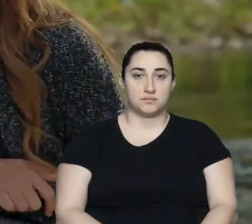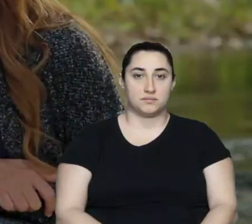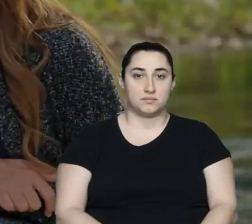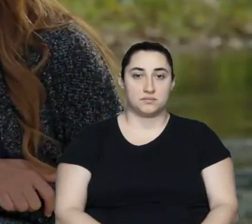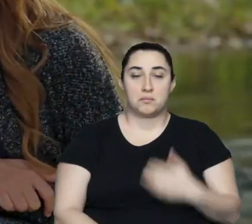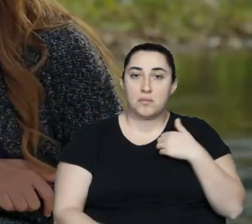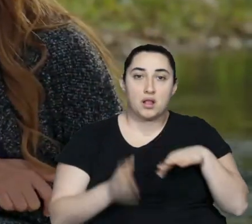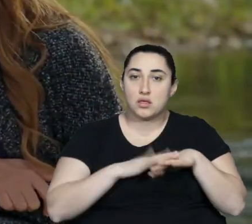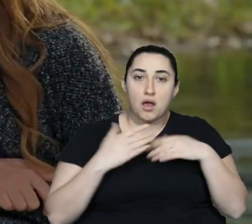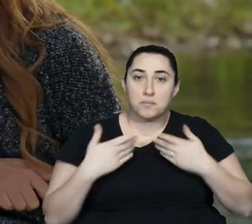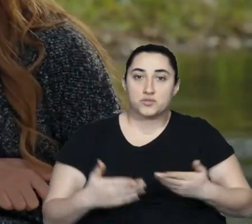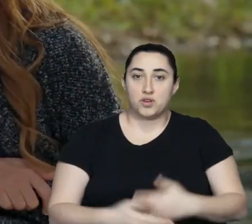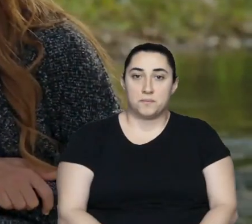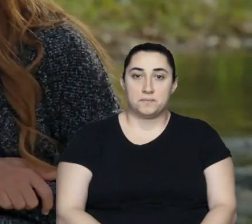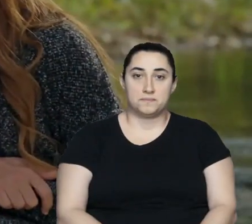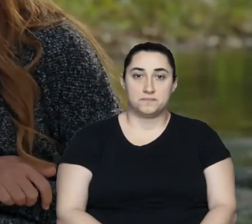Peki sen ne yapacaksın anne?